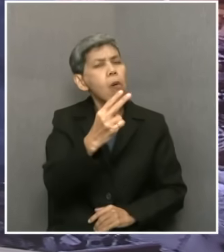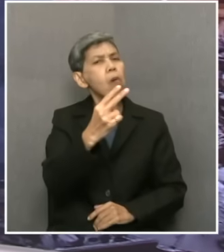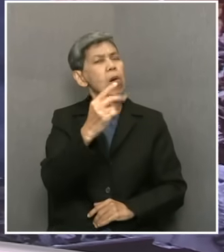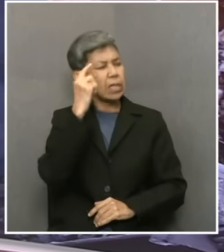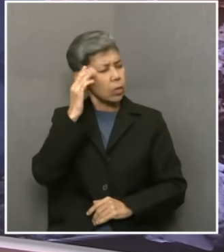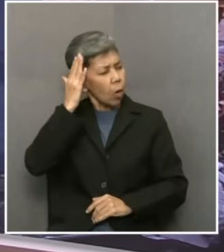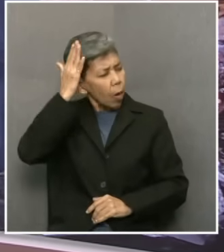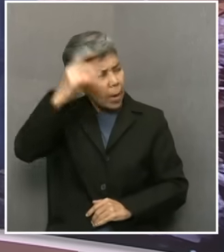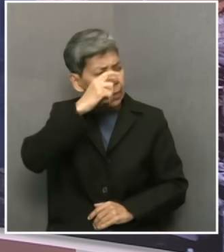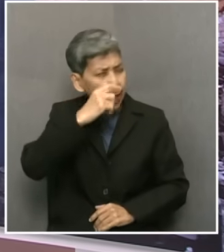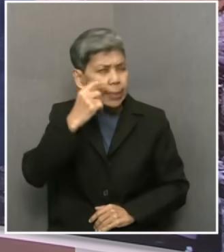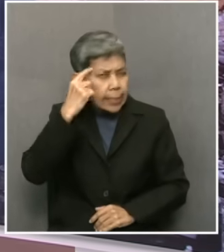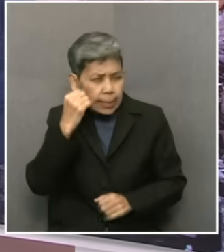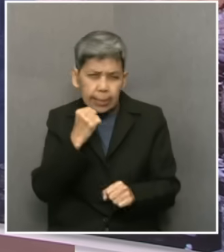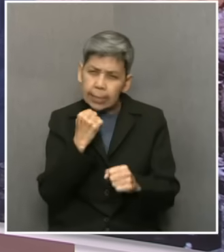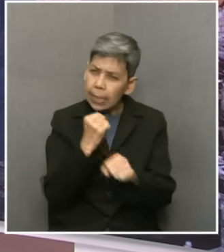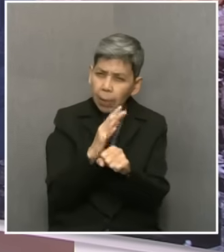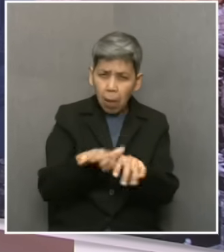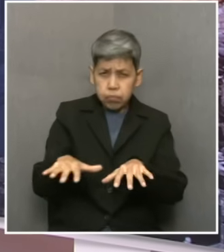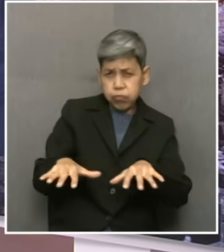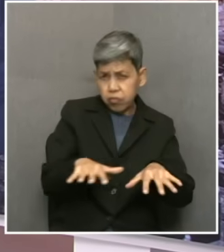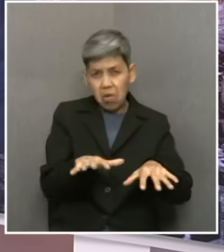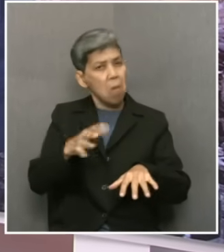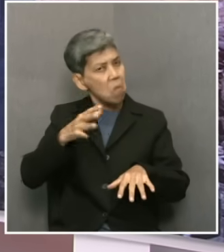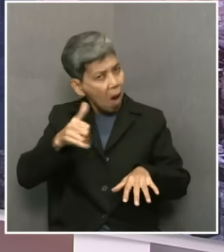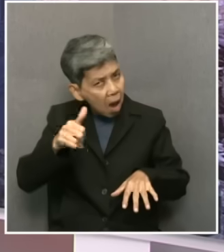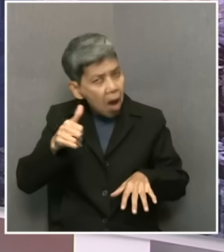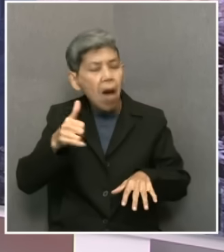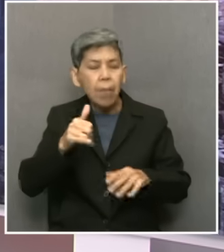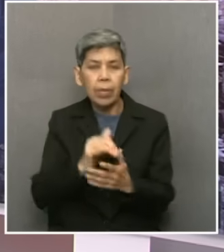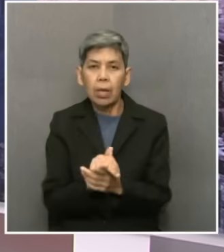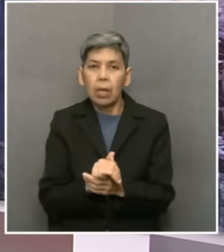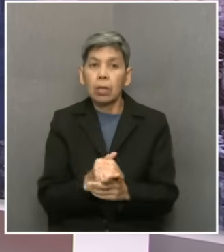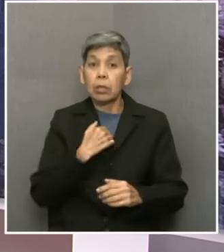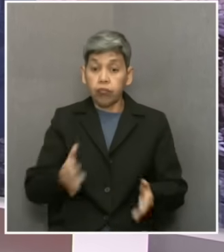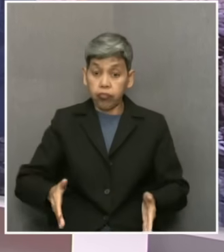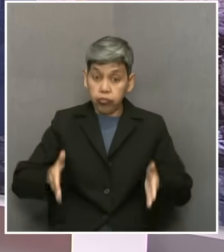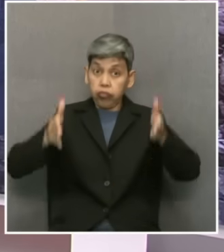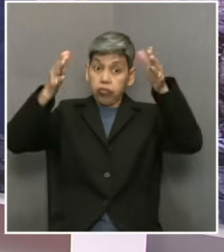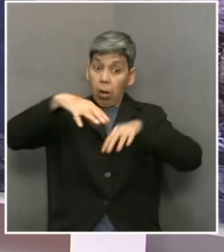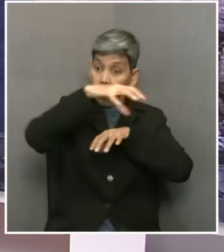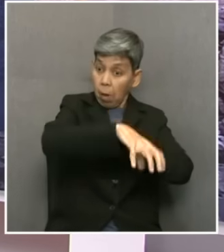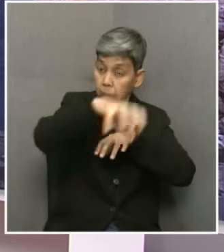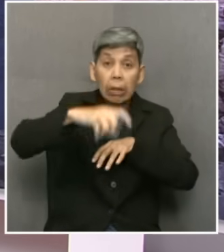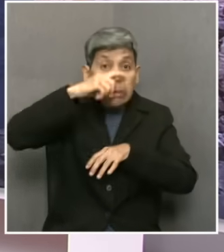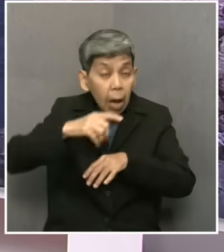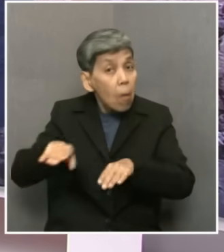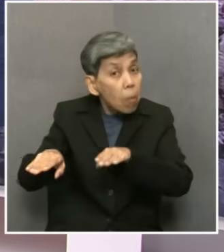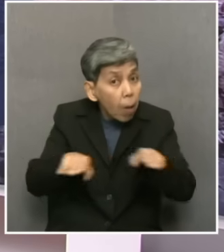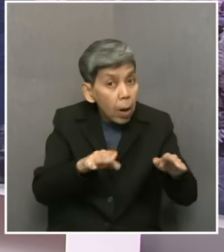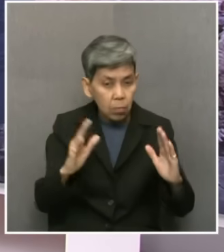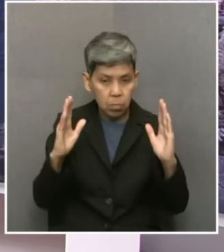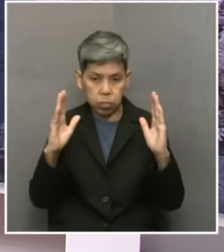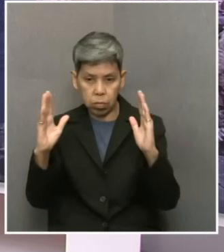ในอนาคตไทยมีโอกาสเกิดแผ่นดินไหวได้เช่นกันแล้วอาคารสถานที่ต่างๆของเราพร้อมหรือเปล่าส